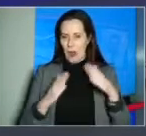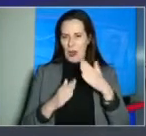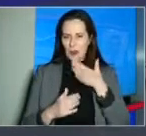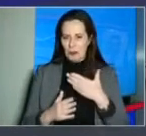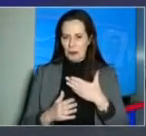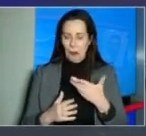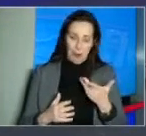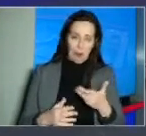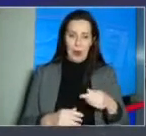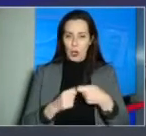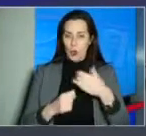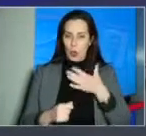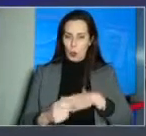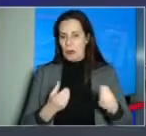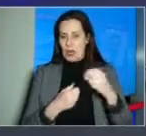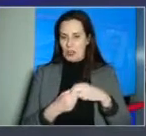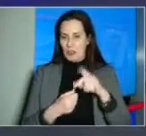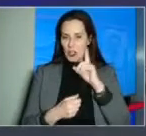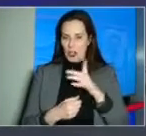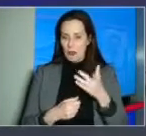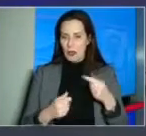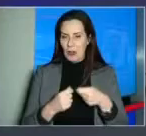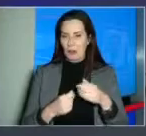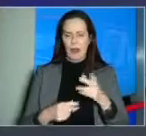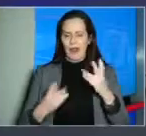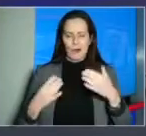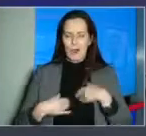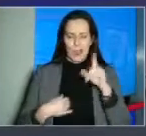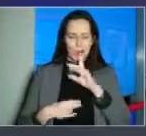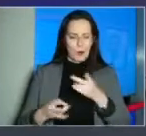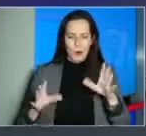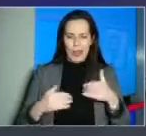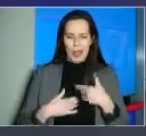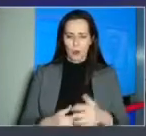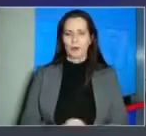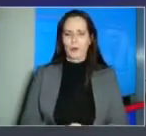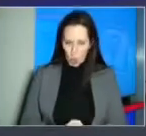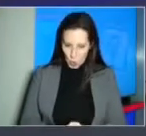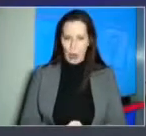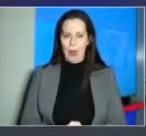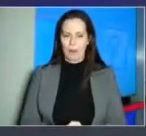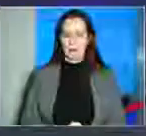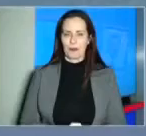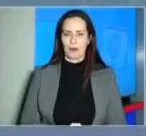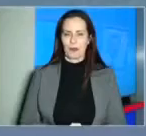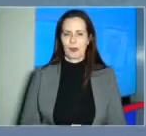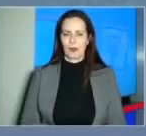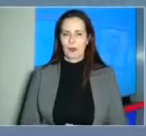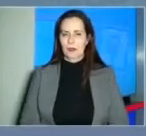היהודי, אני יודעת שהאיחוד הלאומי רוצים לצרף את השם האיחוד הלאומי, לנו זה לא עקרוני. אוקיי, תודה רבה מיכאל בן